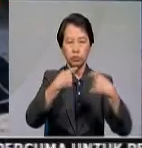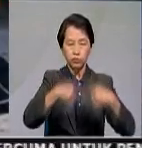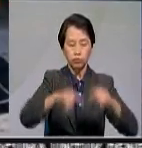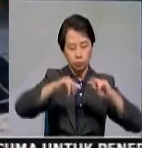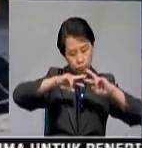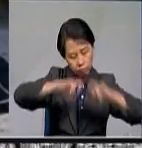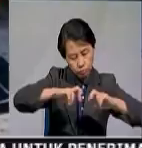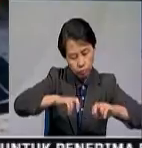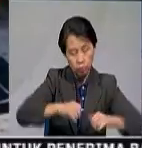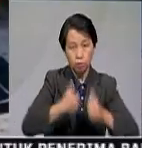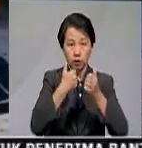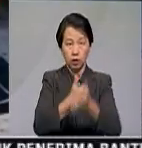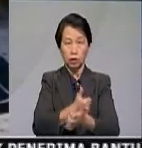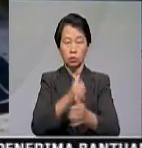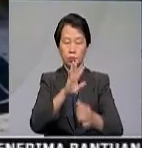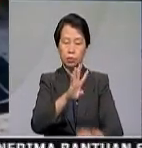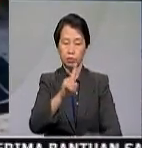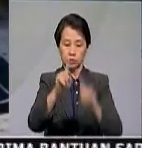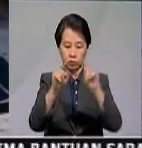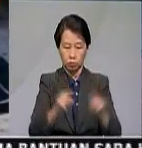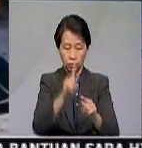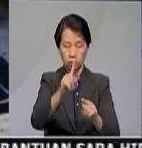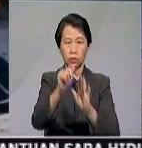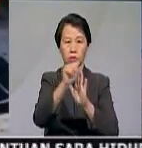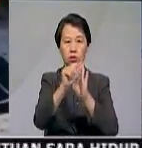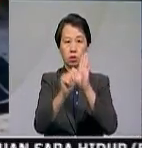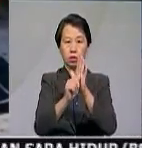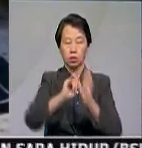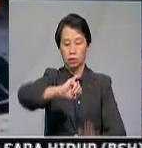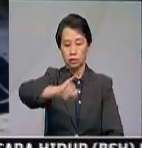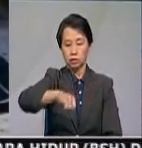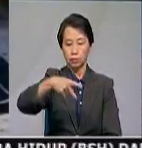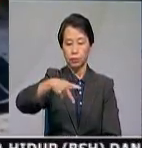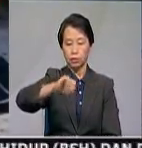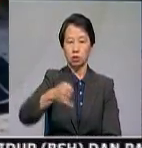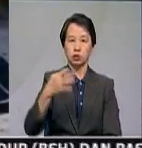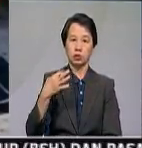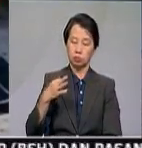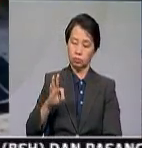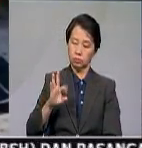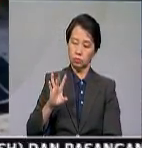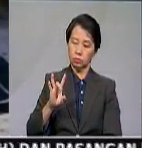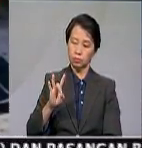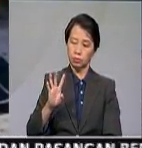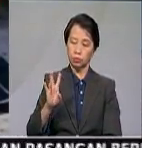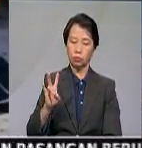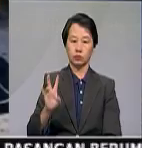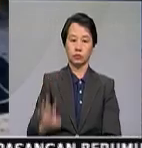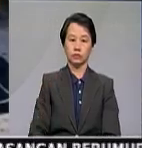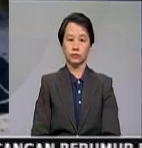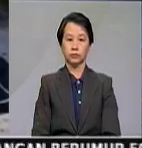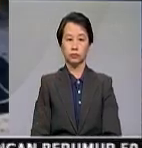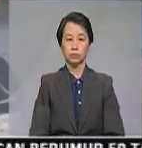siasatan mengikut Seksyen 41-1 Akta Pengangkutan Jalan 1987.